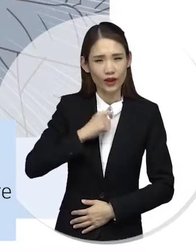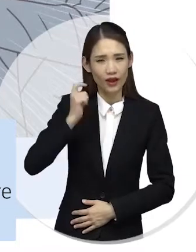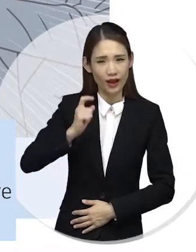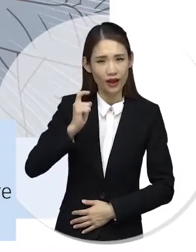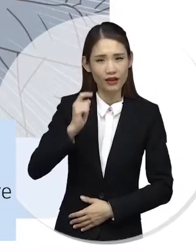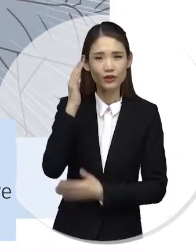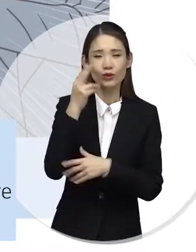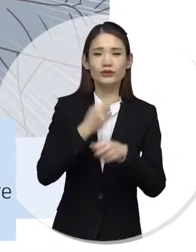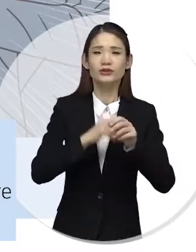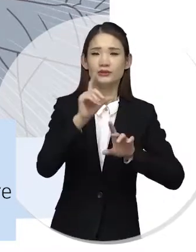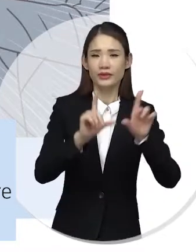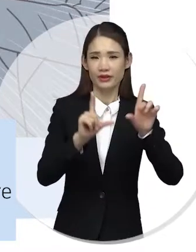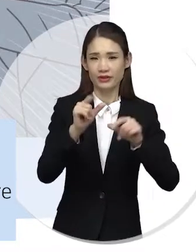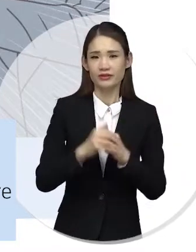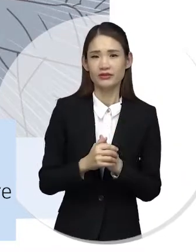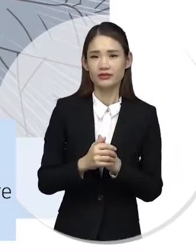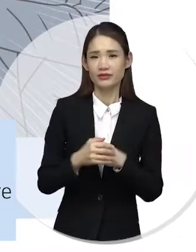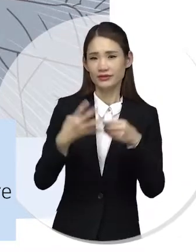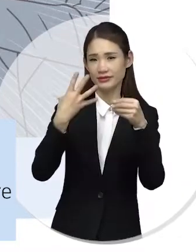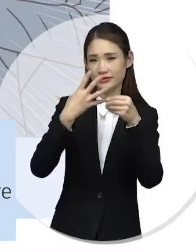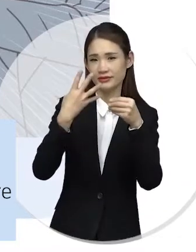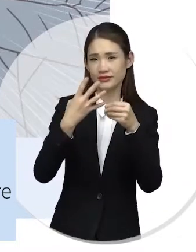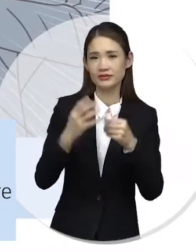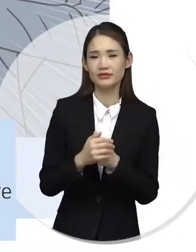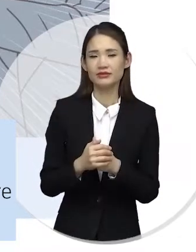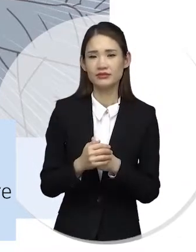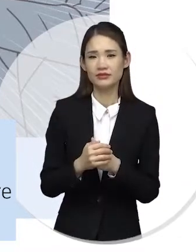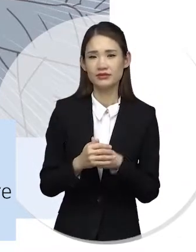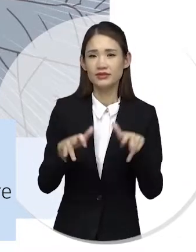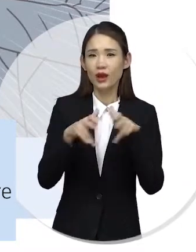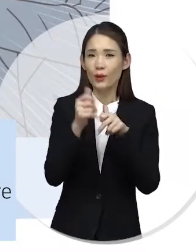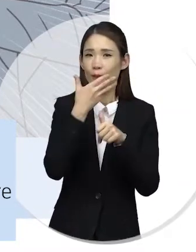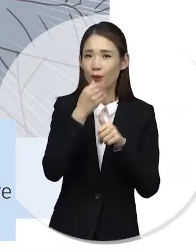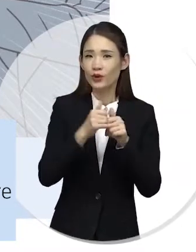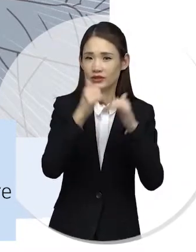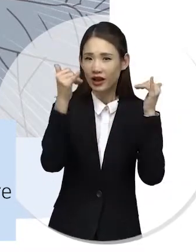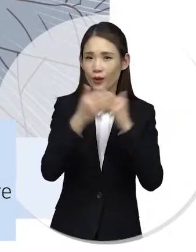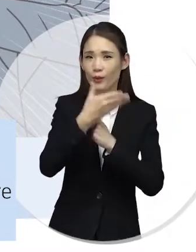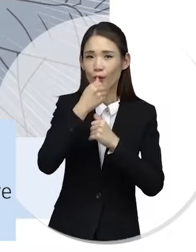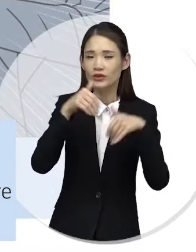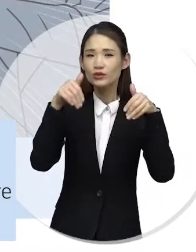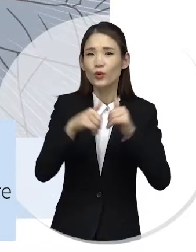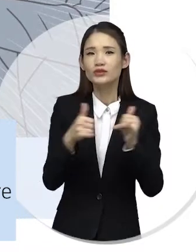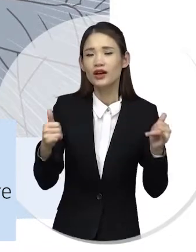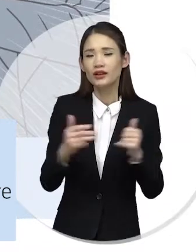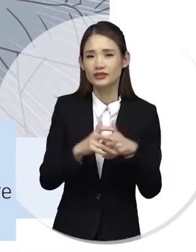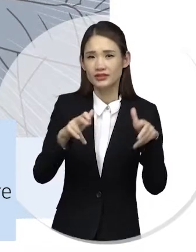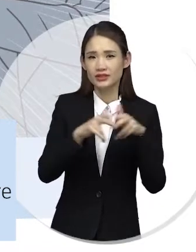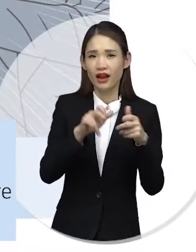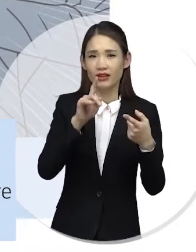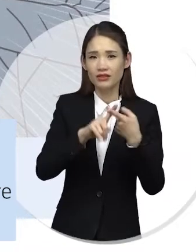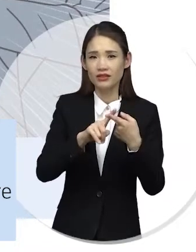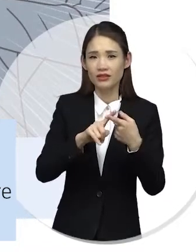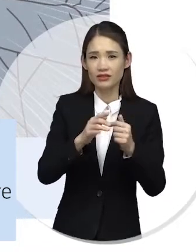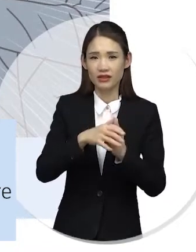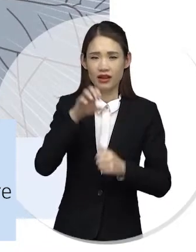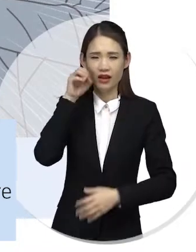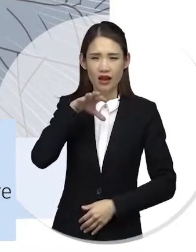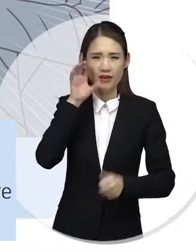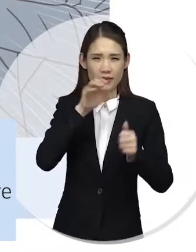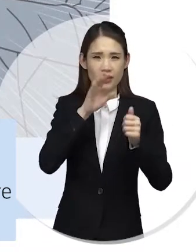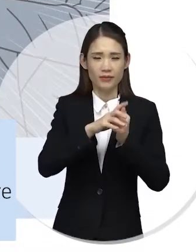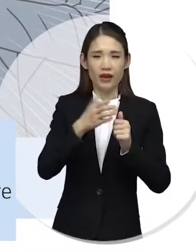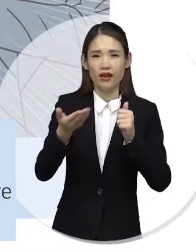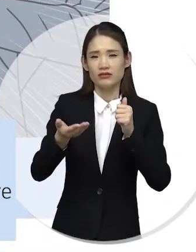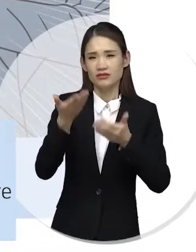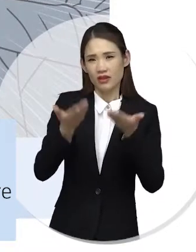강한 교수님의 태도. 4번. 장애인 복지 및 사회복지 종사자들의 장애인에 대한 막말,